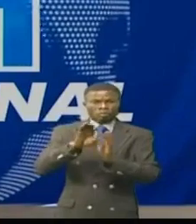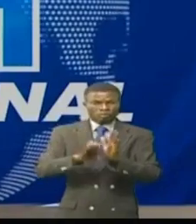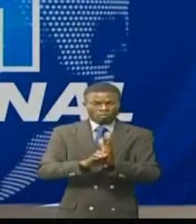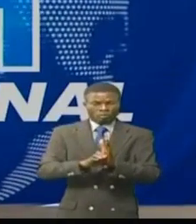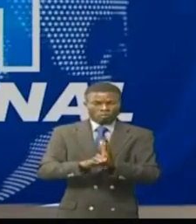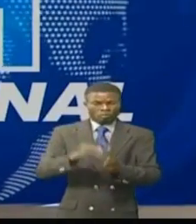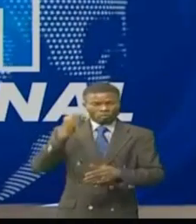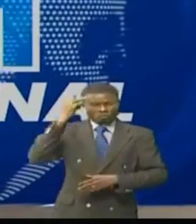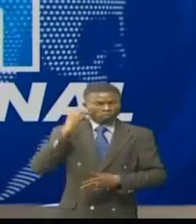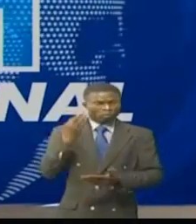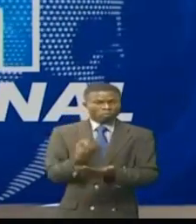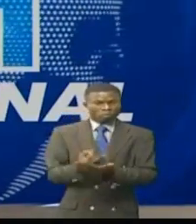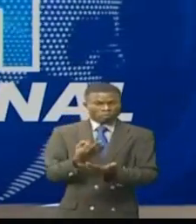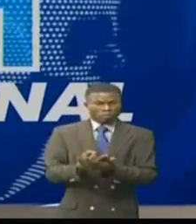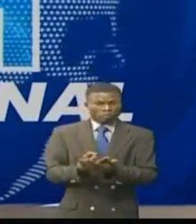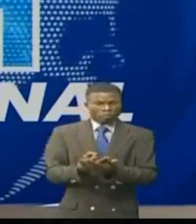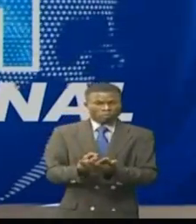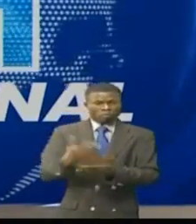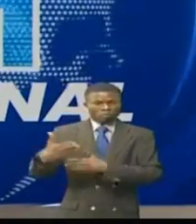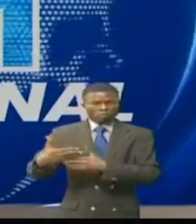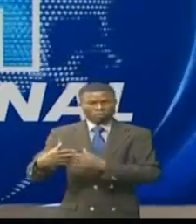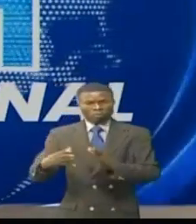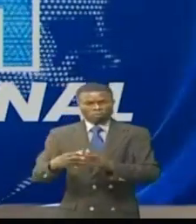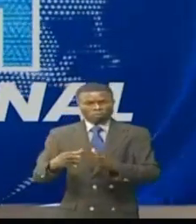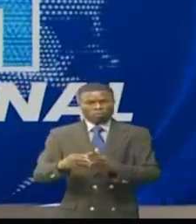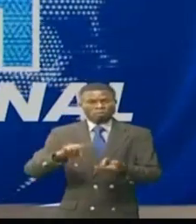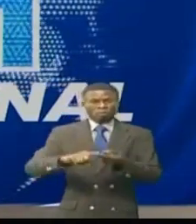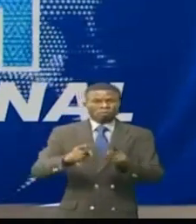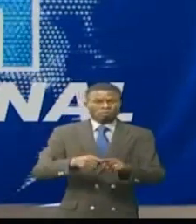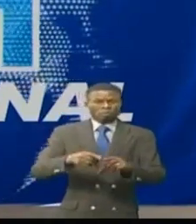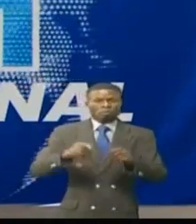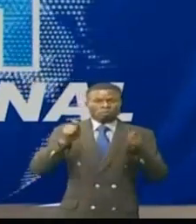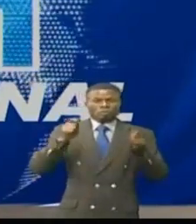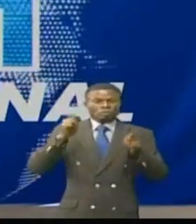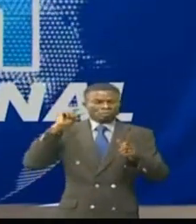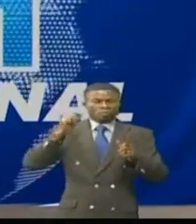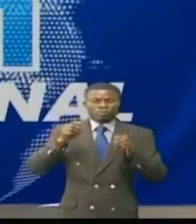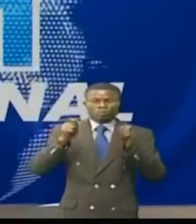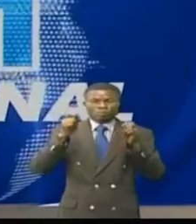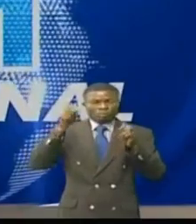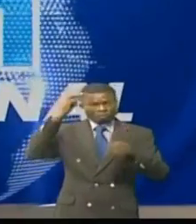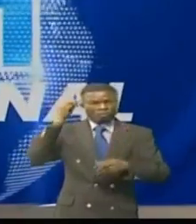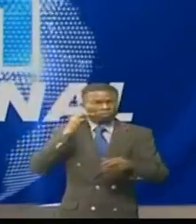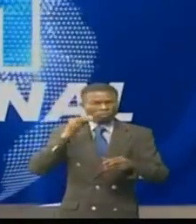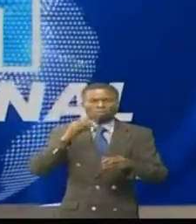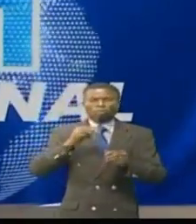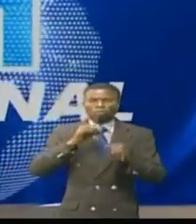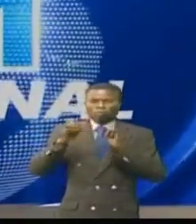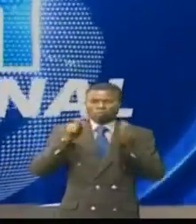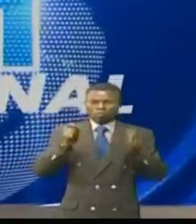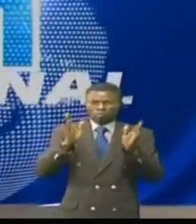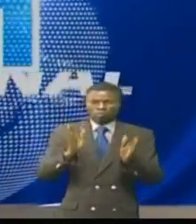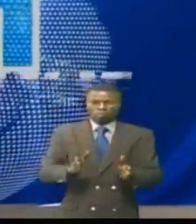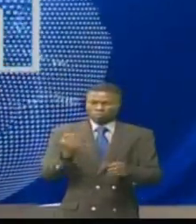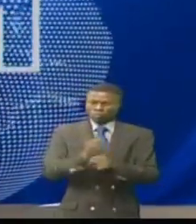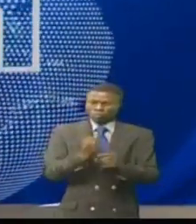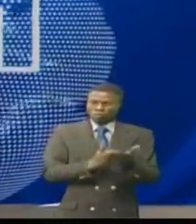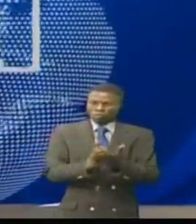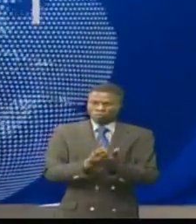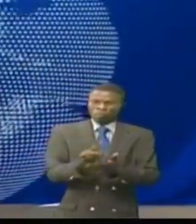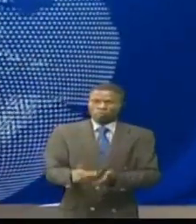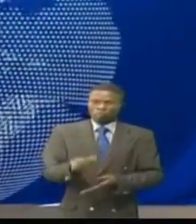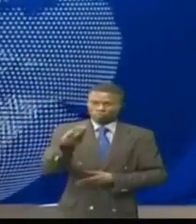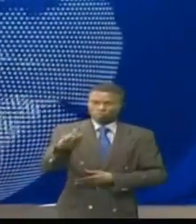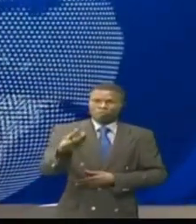le ministre des Finances, qui avait à ses côtés son collègue des médias, le gouvernement de la République entend jouer son rôle pour le